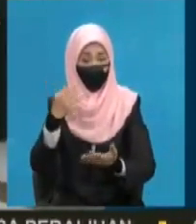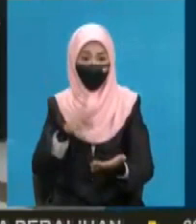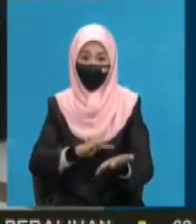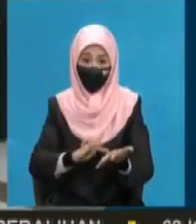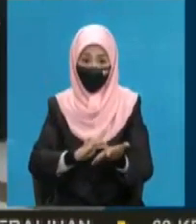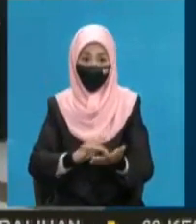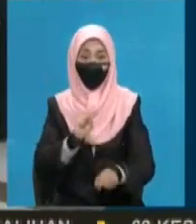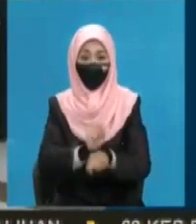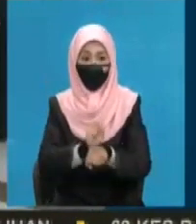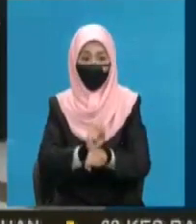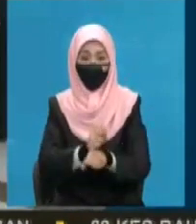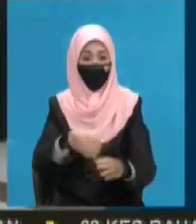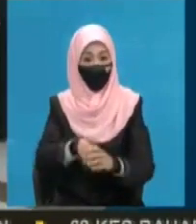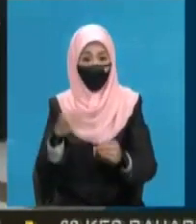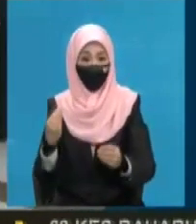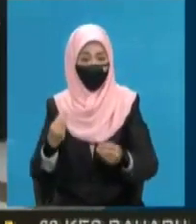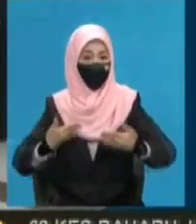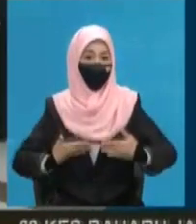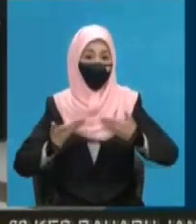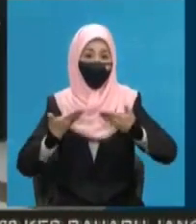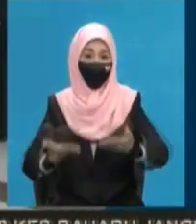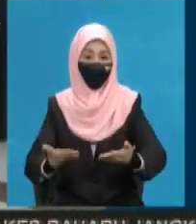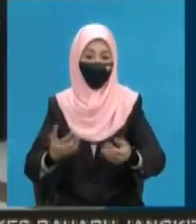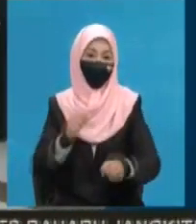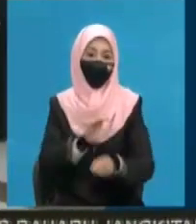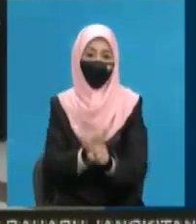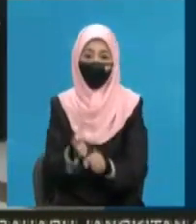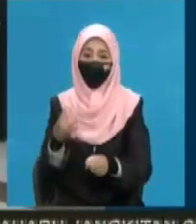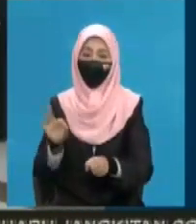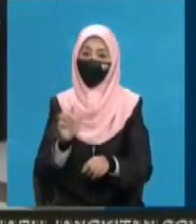dan pekerja asing atas komitmen breakers masukkin